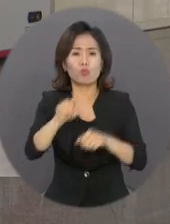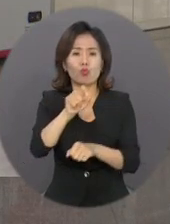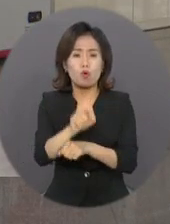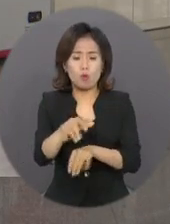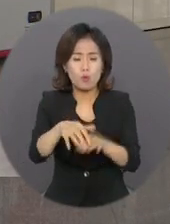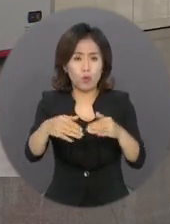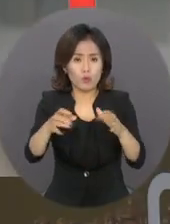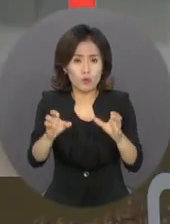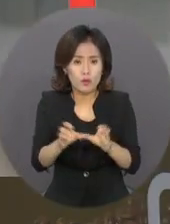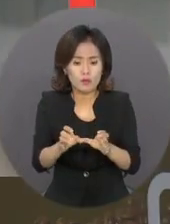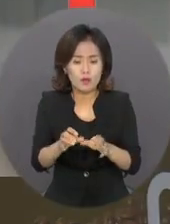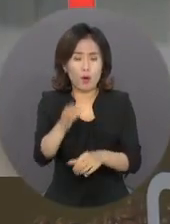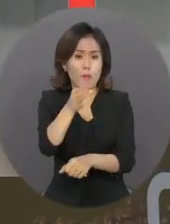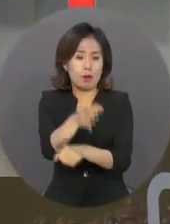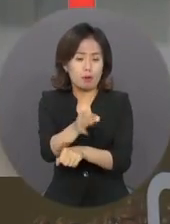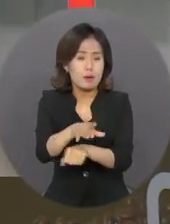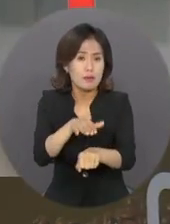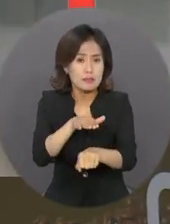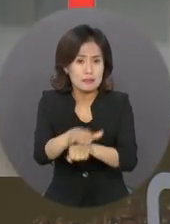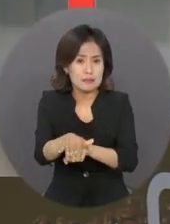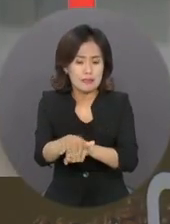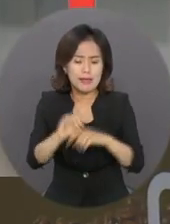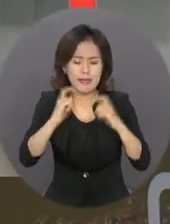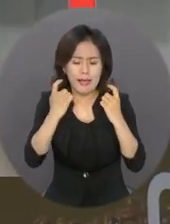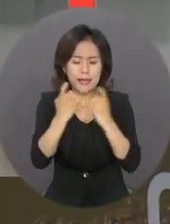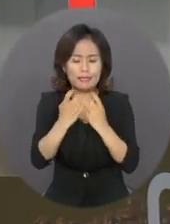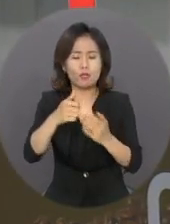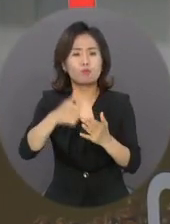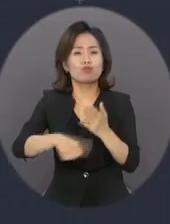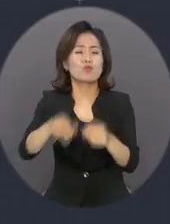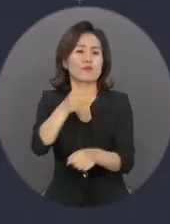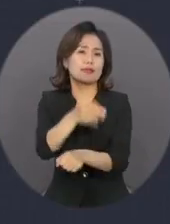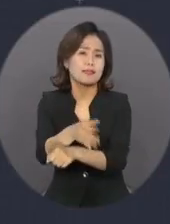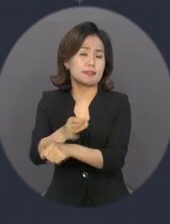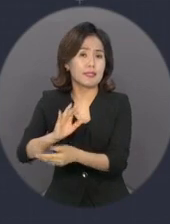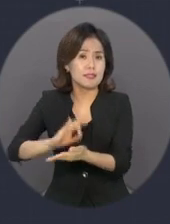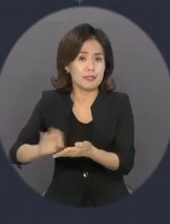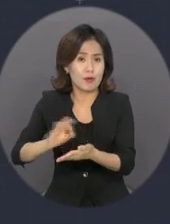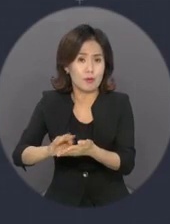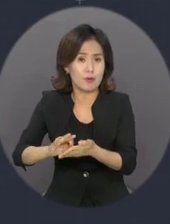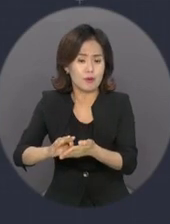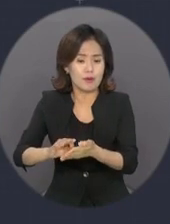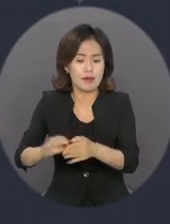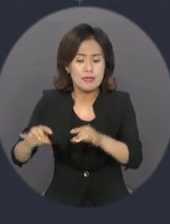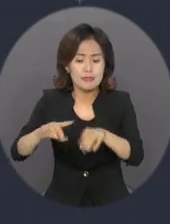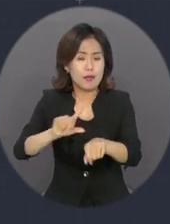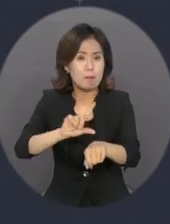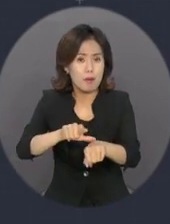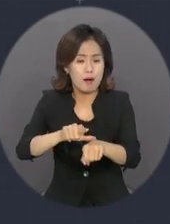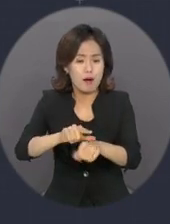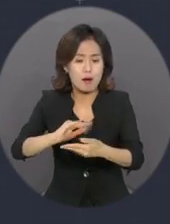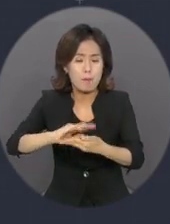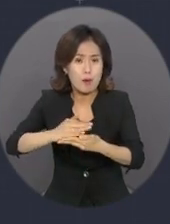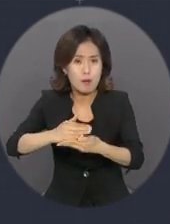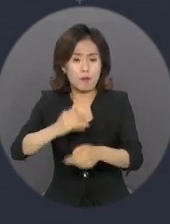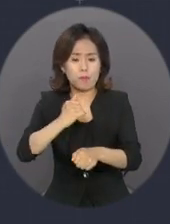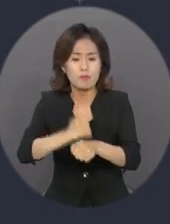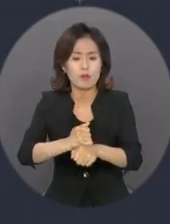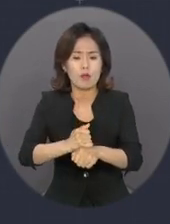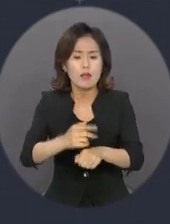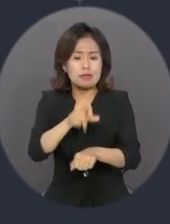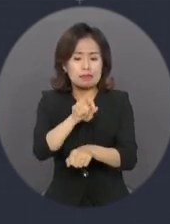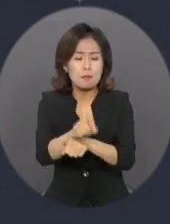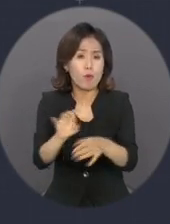운영하는 매점을 통해 구매대행 방식으로 사적 물품을 사는데 쓰였습니다 스마트워치 태블릿 PC 등 사무용품과